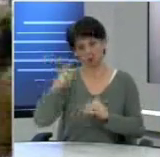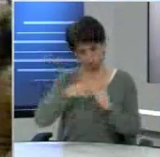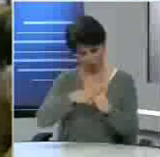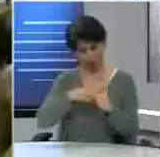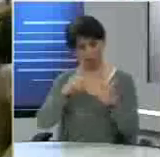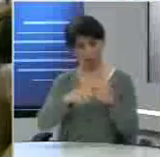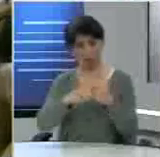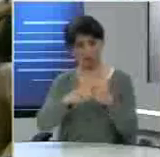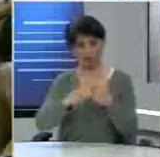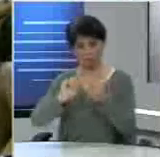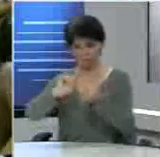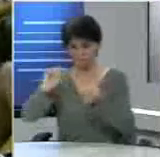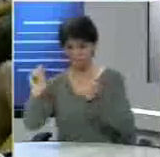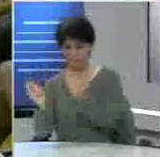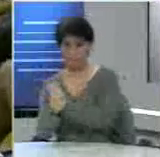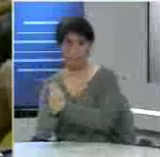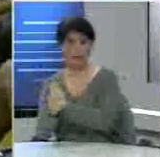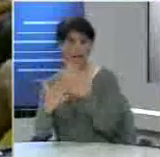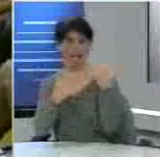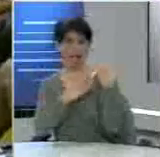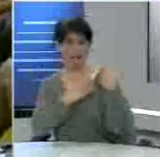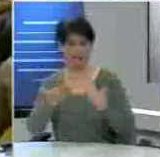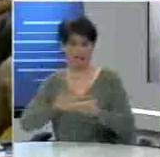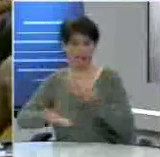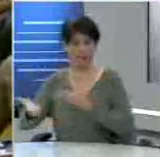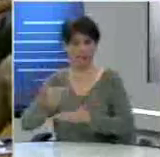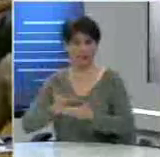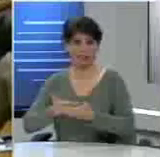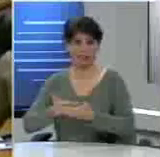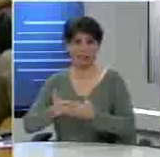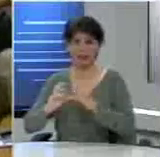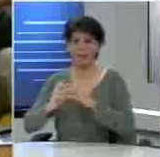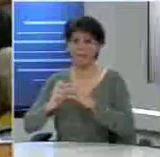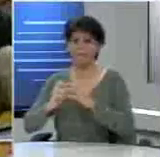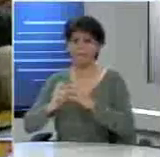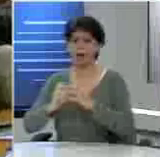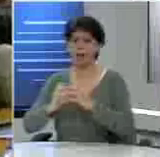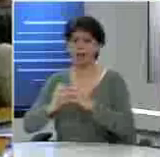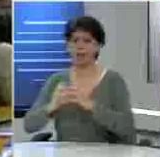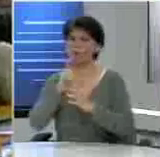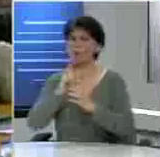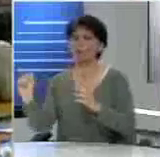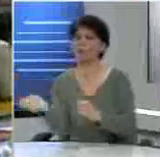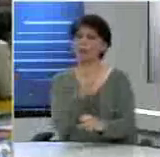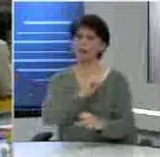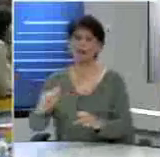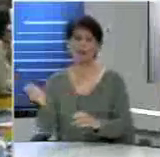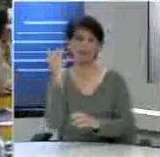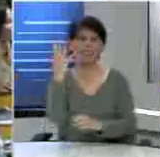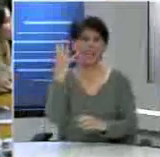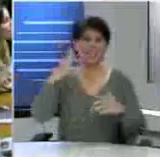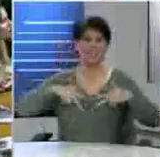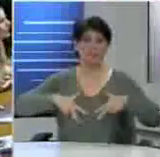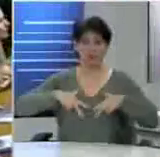άλλη μετέτρεψαν την ευθύνη της διαχείρισης σε μπαλάκι του τένις ανάμεσα σε